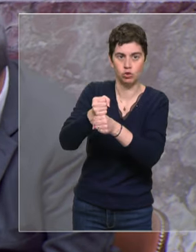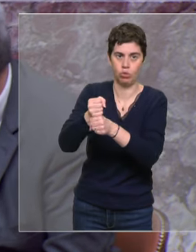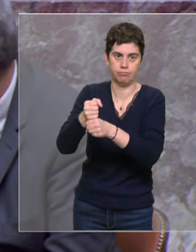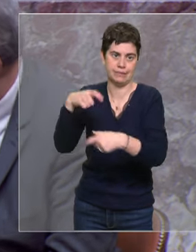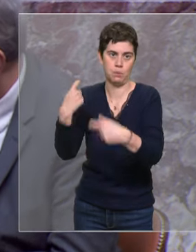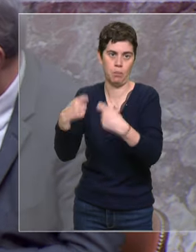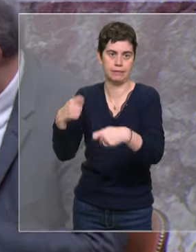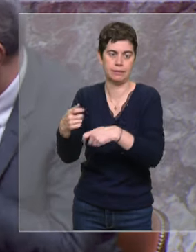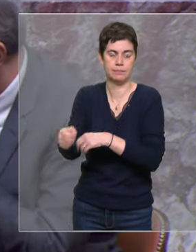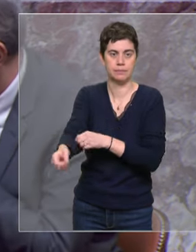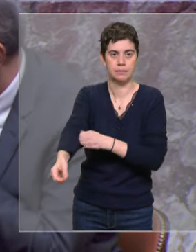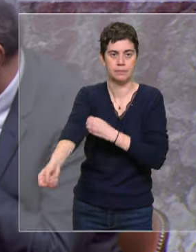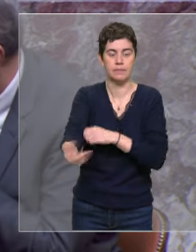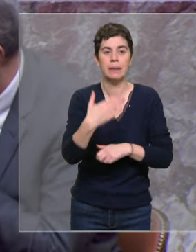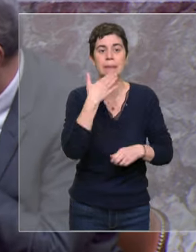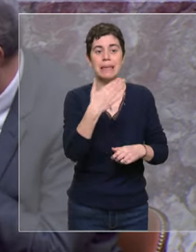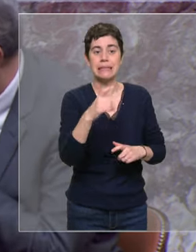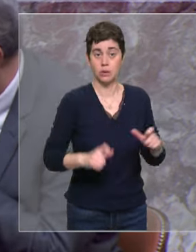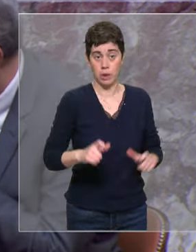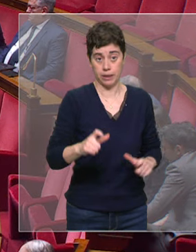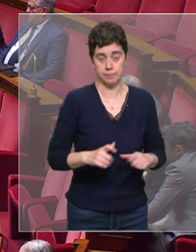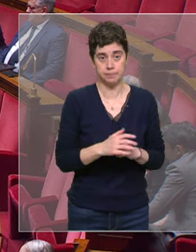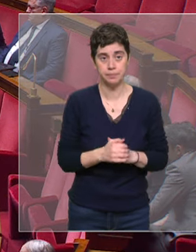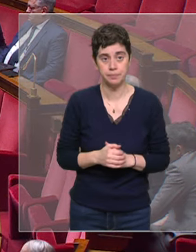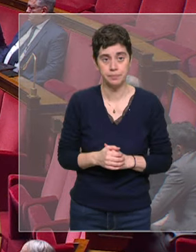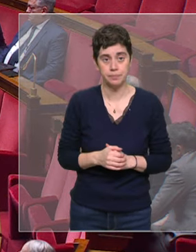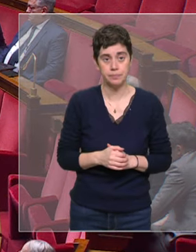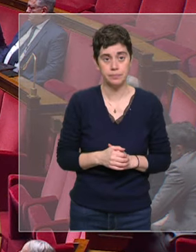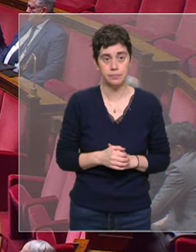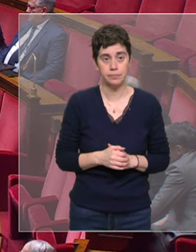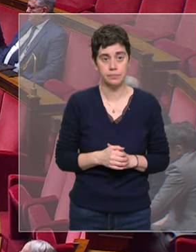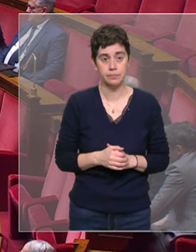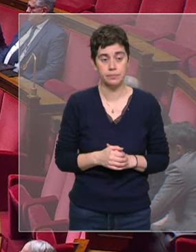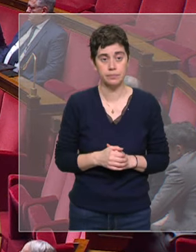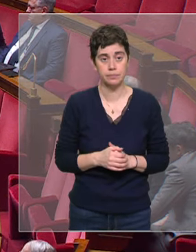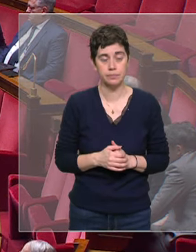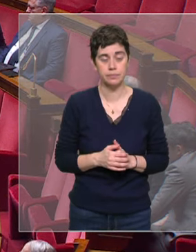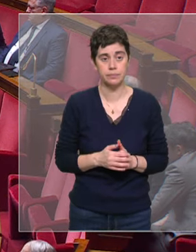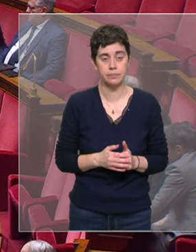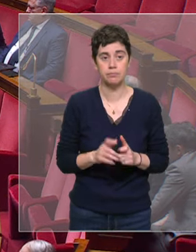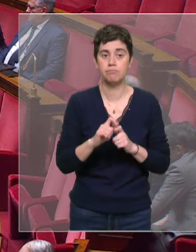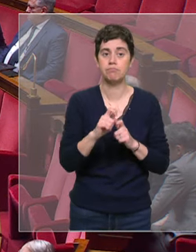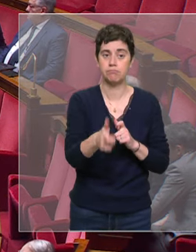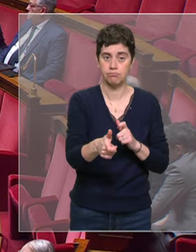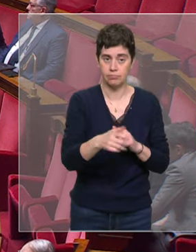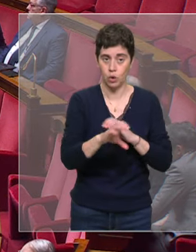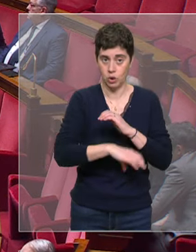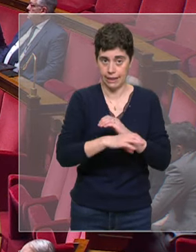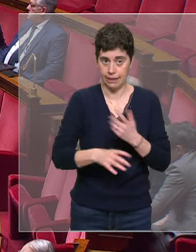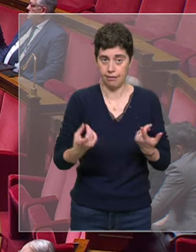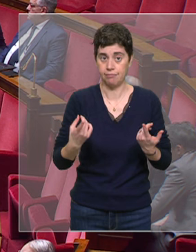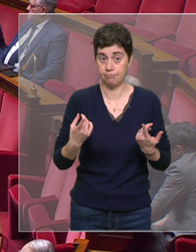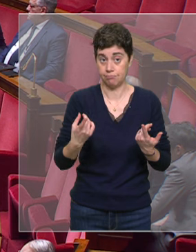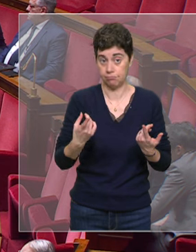Je vous remercie, mon cher collègue. La parole est à Madame Chrysoula Zakharopoulou, secrétaire d'État chargée du développement et